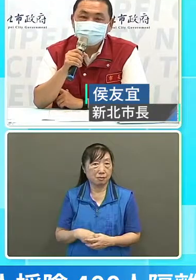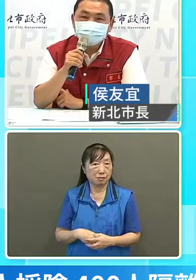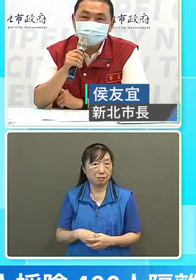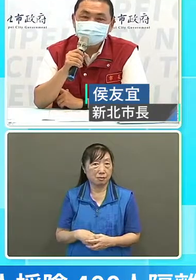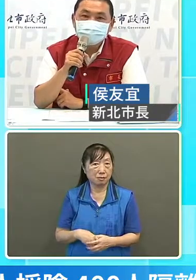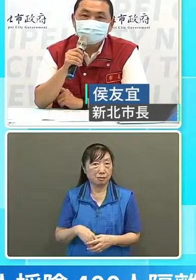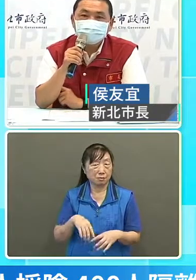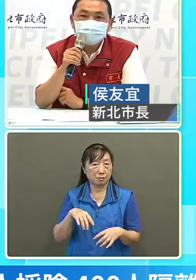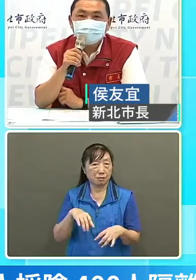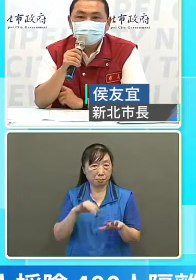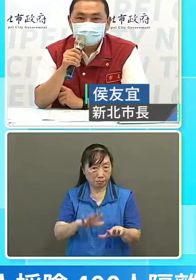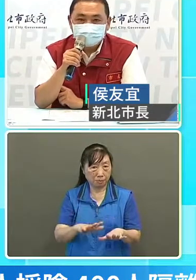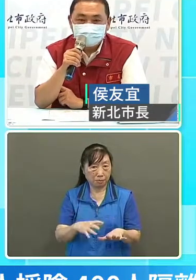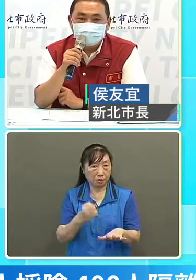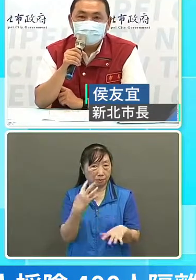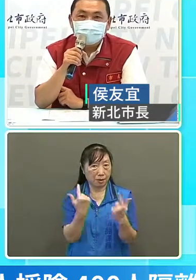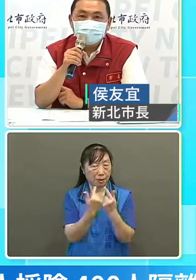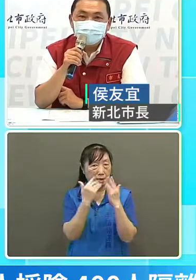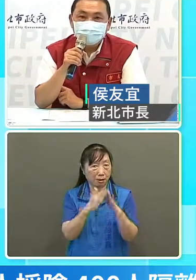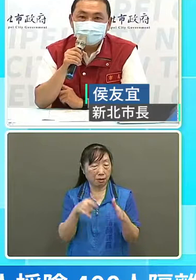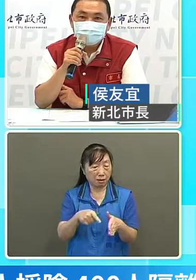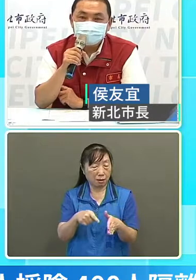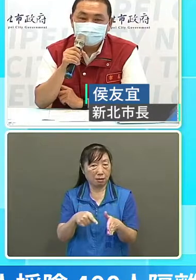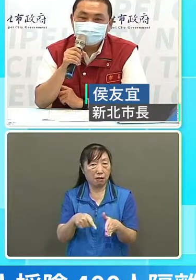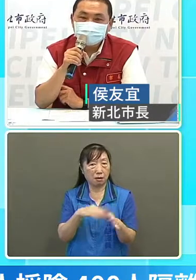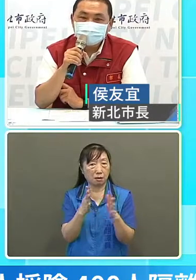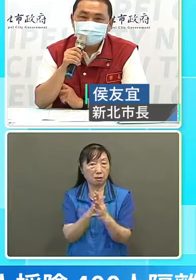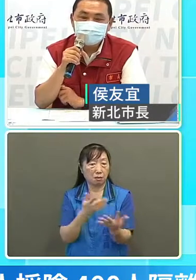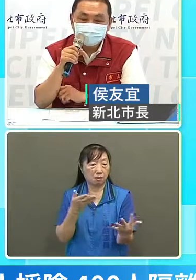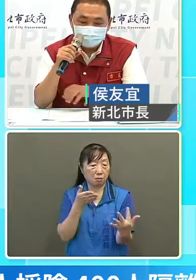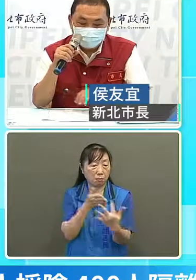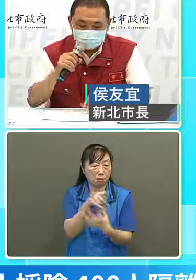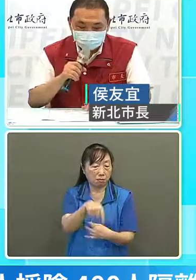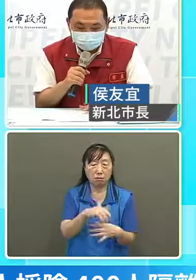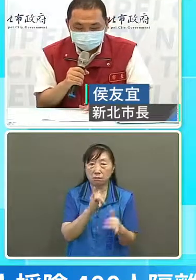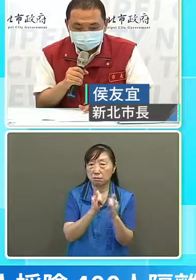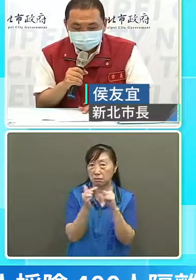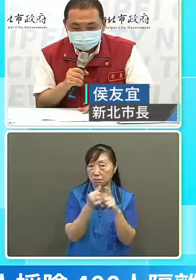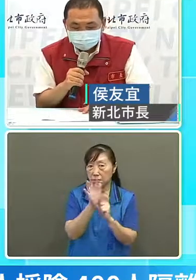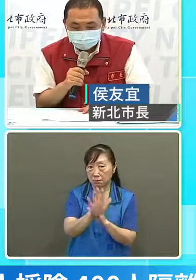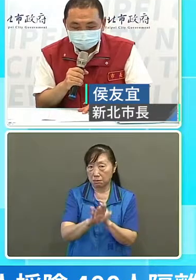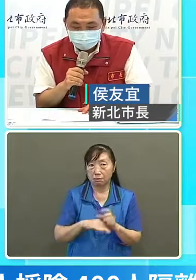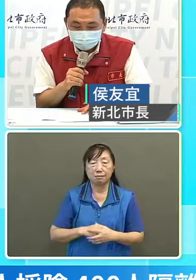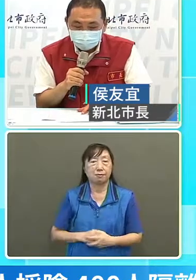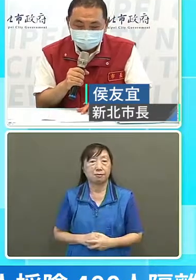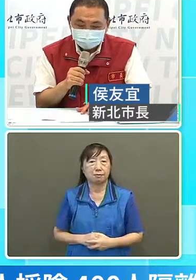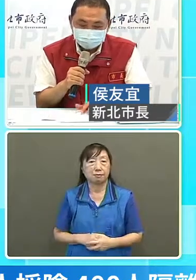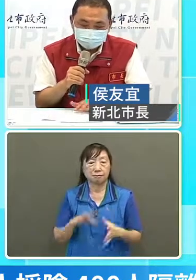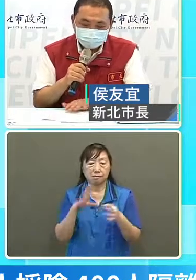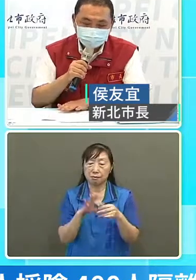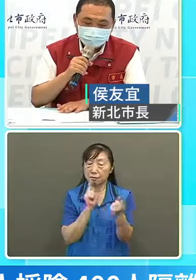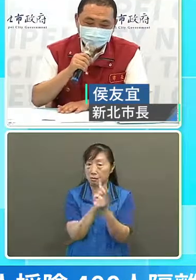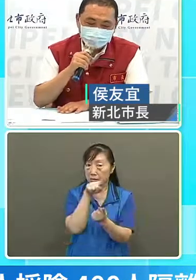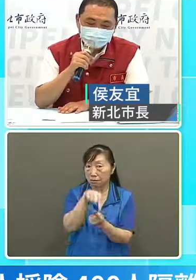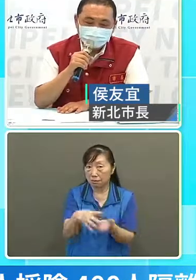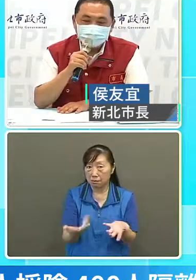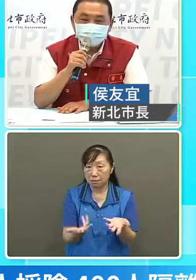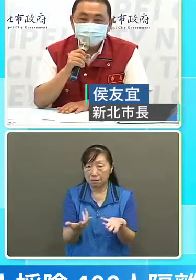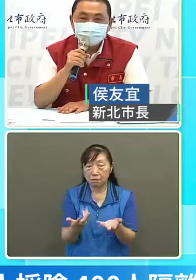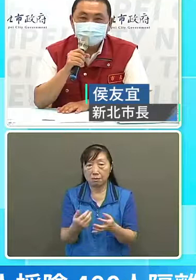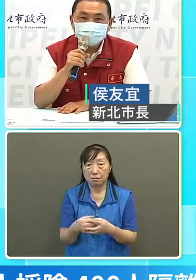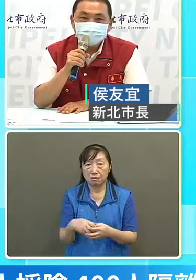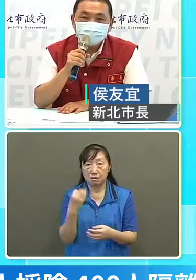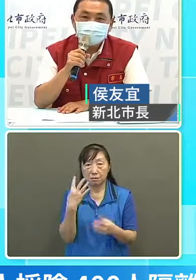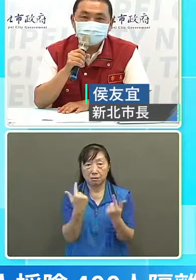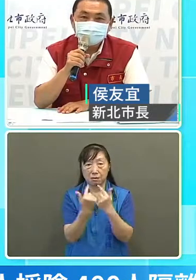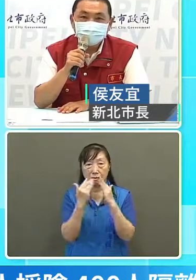新北市的辖内来了，也侵入到社区里面来了，面对整个新